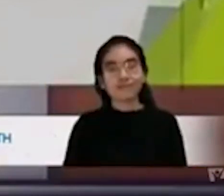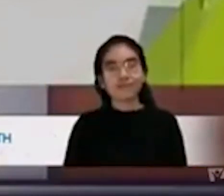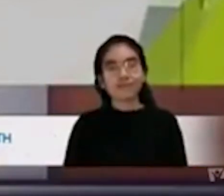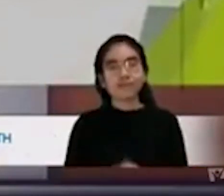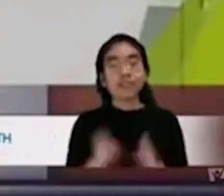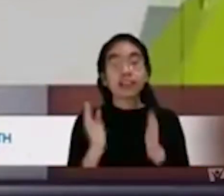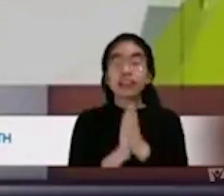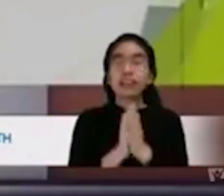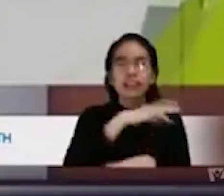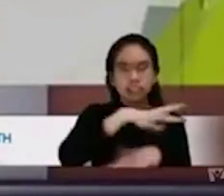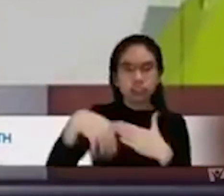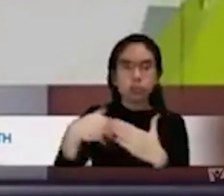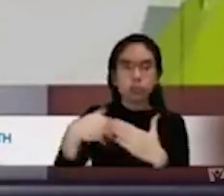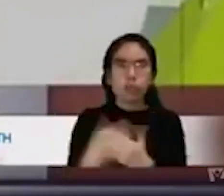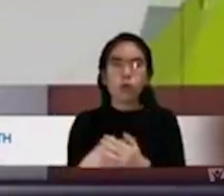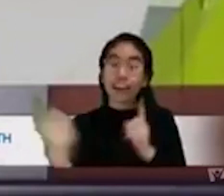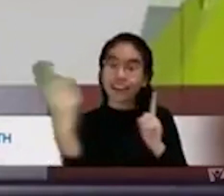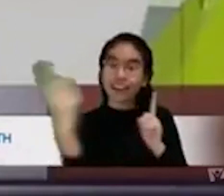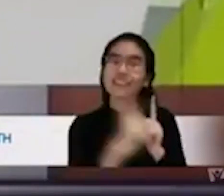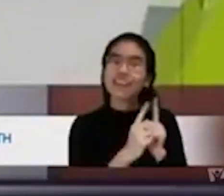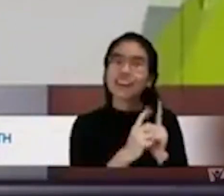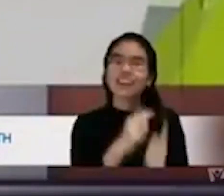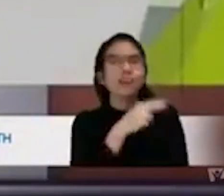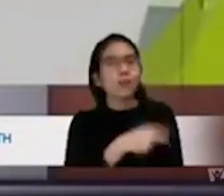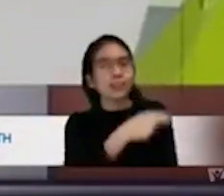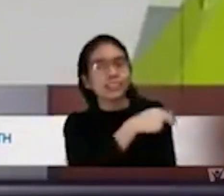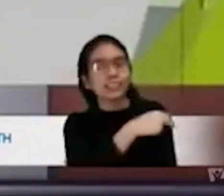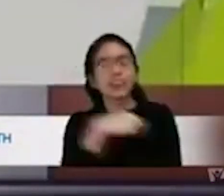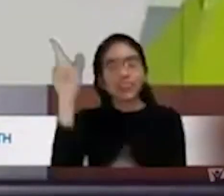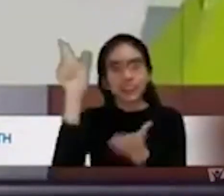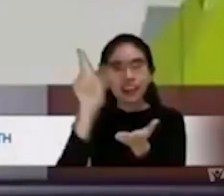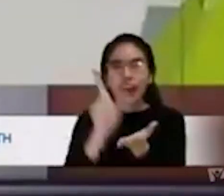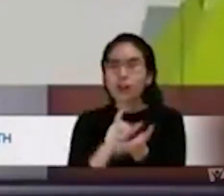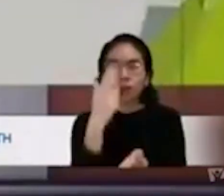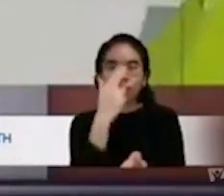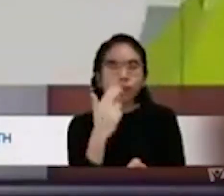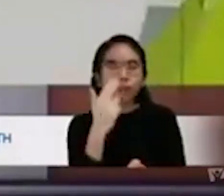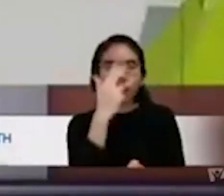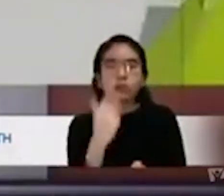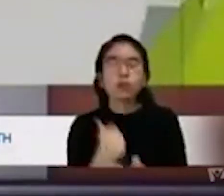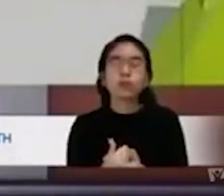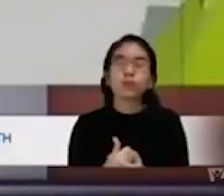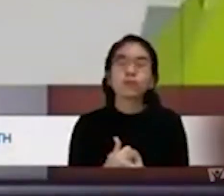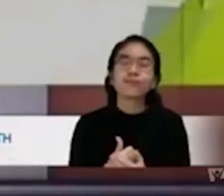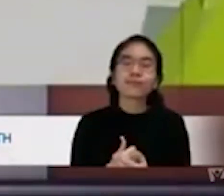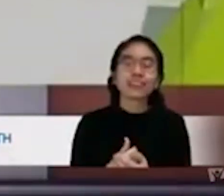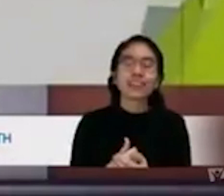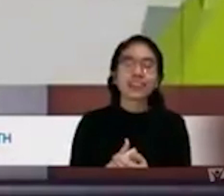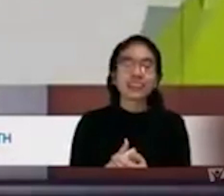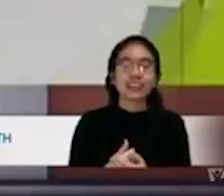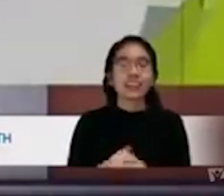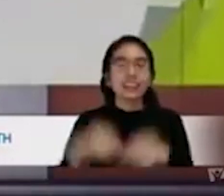mendapatkan kesembuhan. Amin, saudaraku. Pasti amin. Sebagai penutup, ini